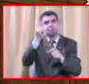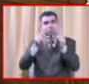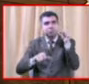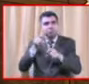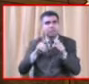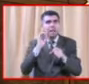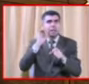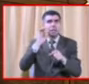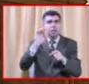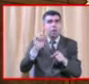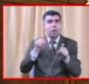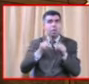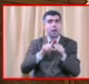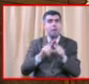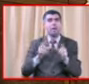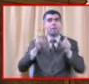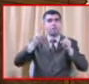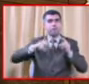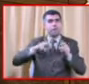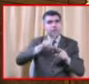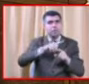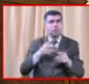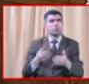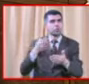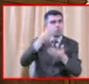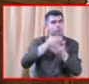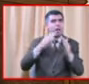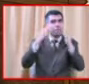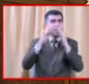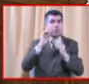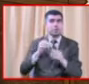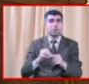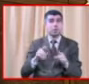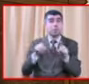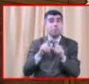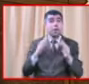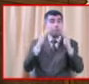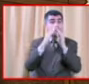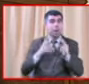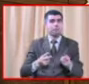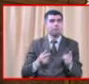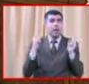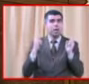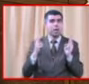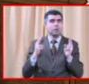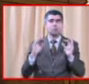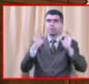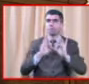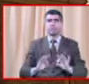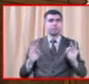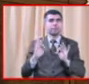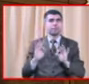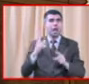ديال السكن ويجيوا على حسب الإمكانيات ديالهم ويجيوا يسكنوا. أما تبني لهم شي حاجة قائمة الذات ما يمكنش تمشى،